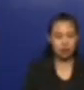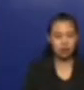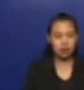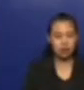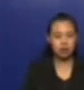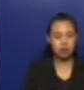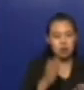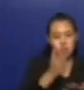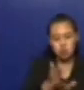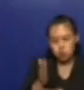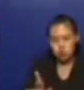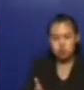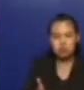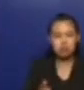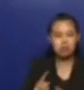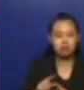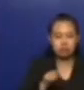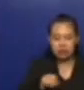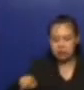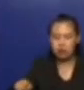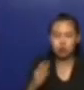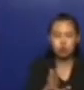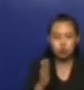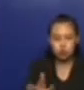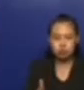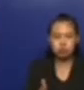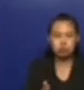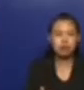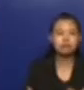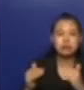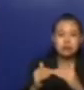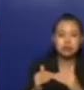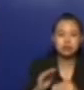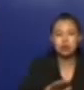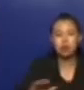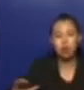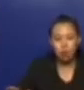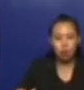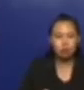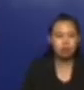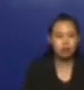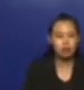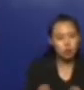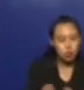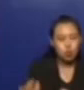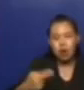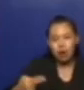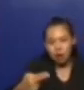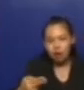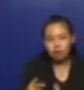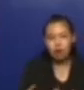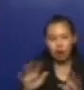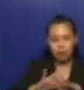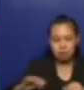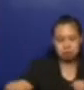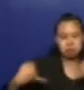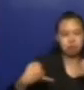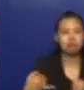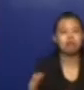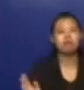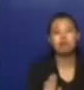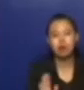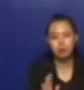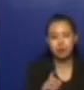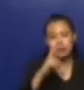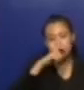นสิทธิเสรีภาพขั้นพื้นฐานอย่ามองลูกหลานเป็นผู้ร้ายเขาเป็นคนไทยเลือ